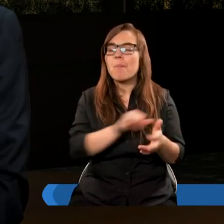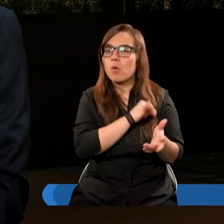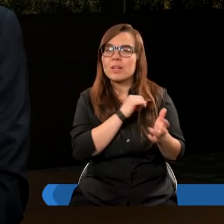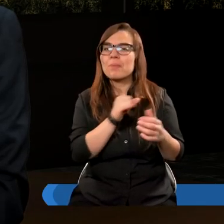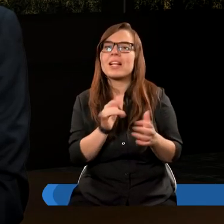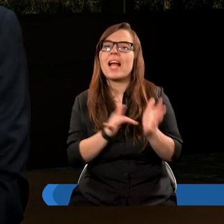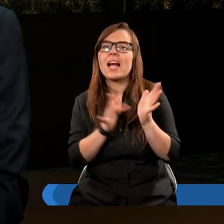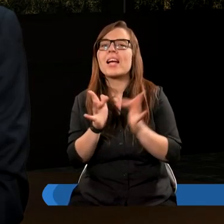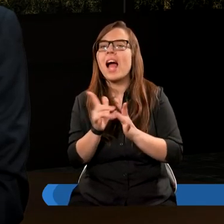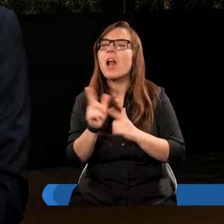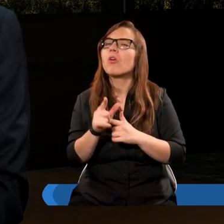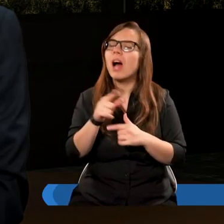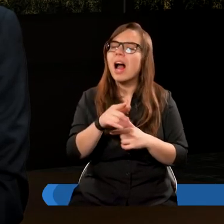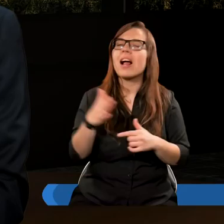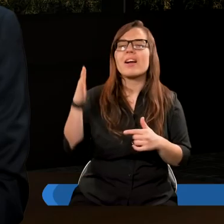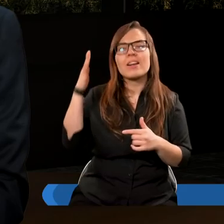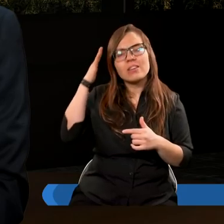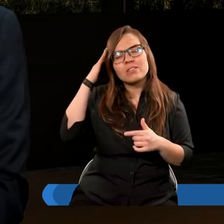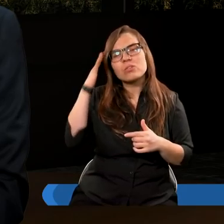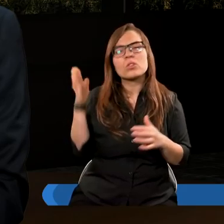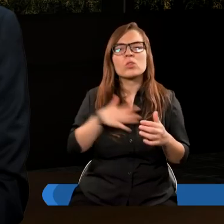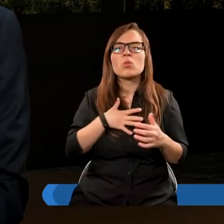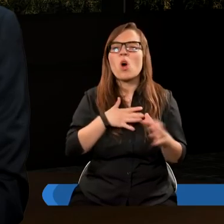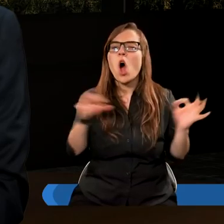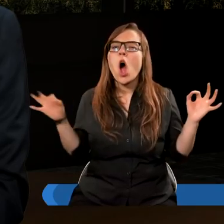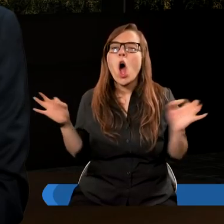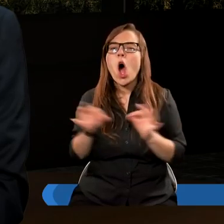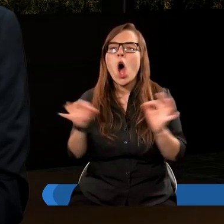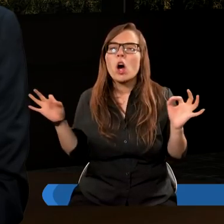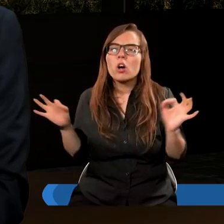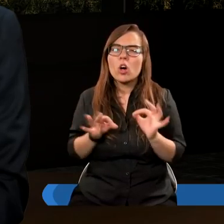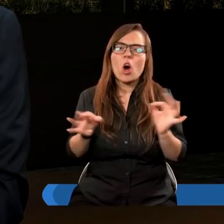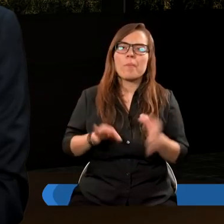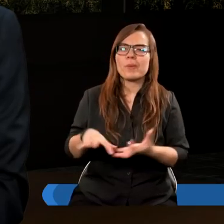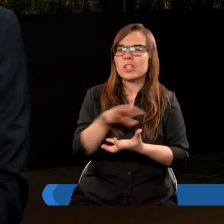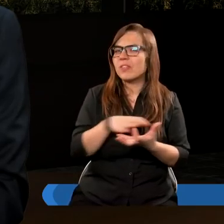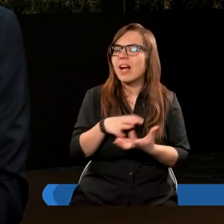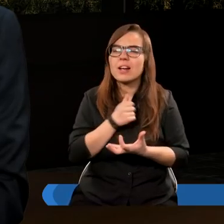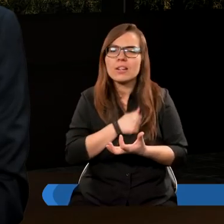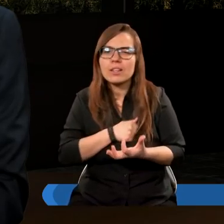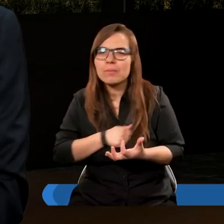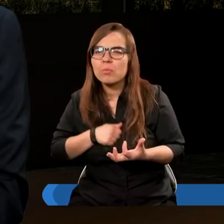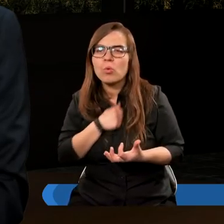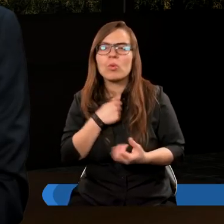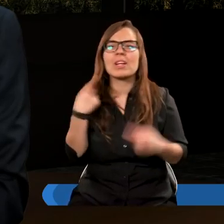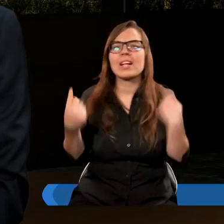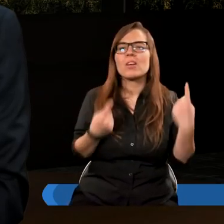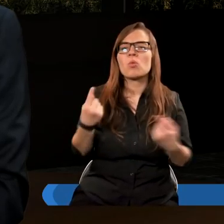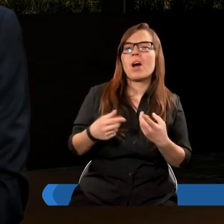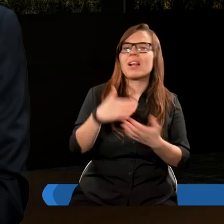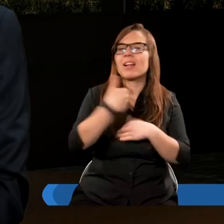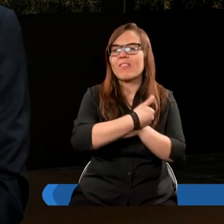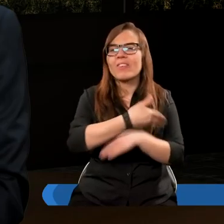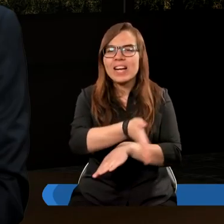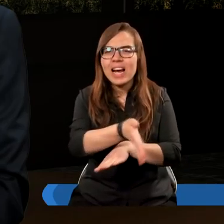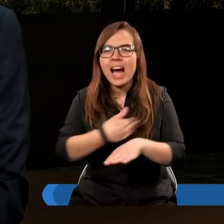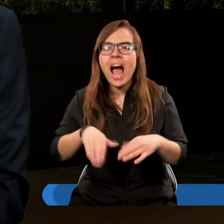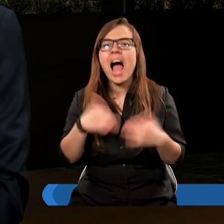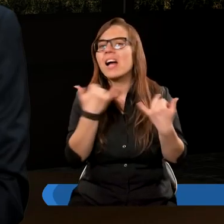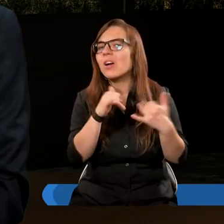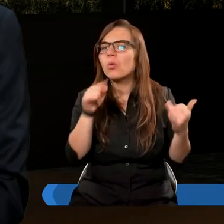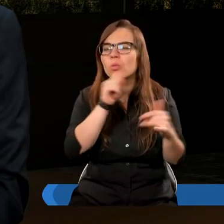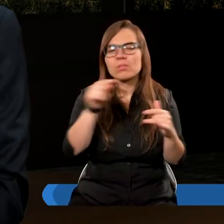żyjąc w okropnych warunkach tego świata, w tych podłych, różnych miejscach, krajach, coś, co